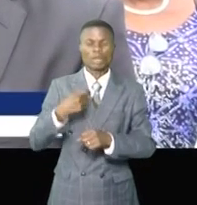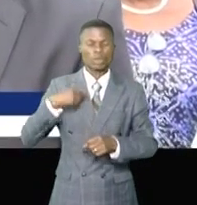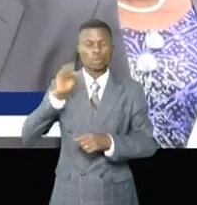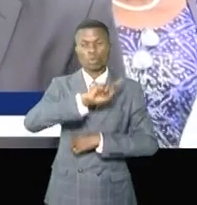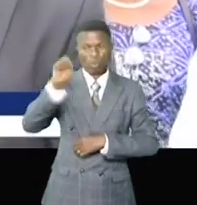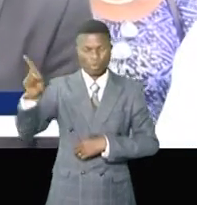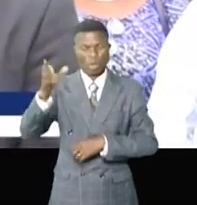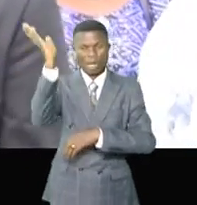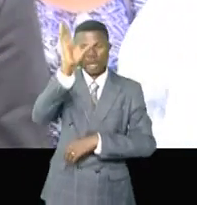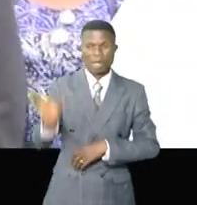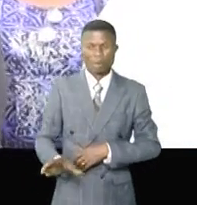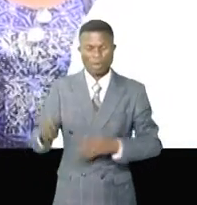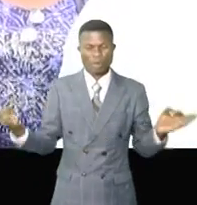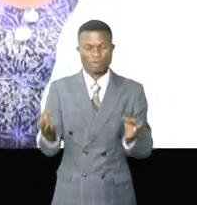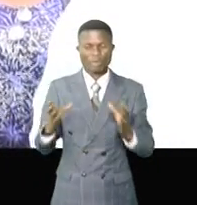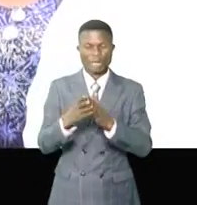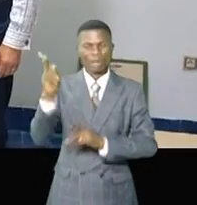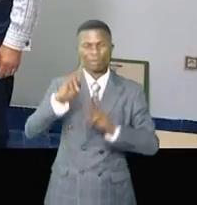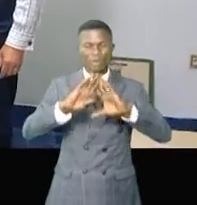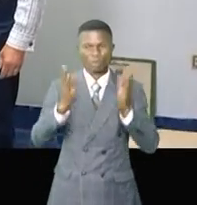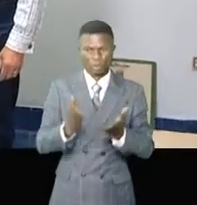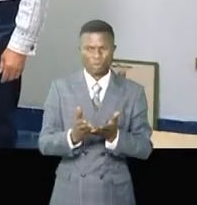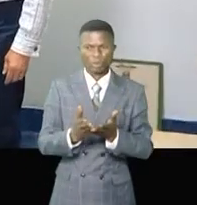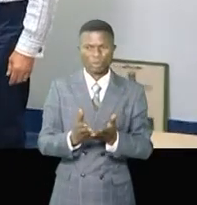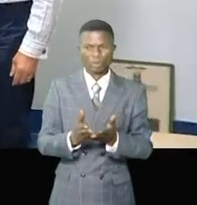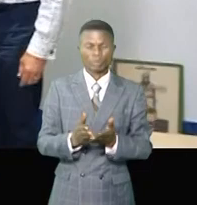Kamba pour fêter ça avec la population.